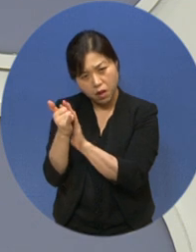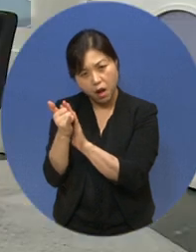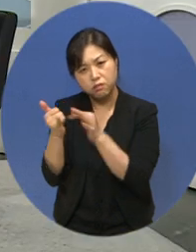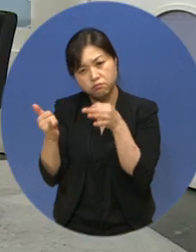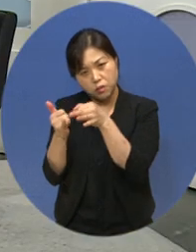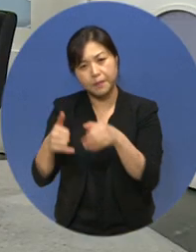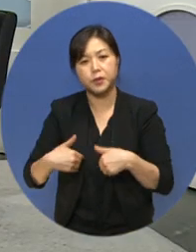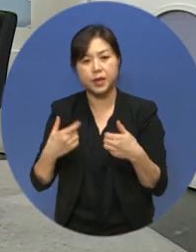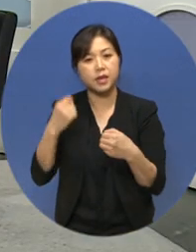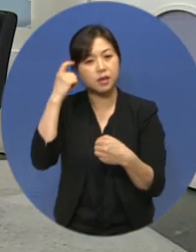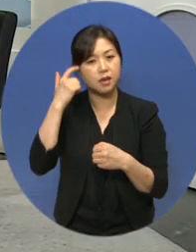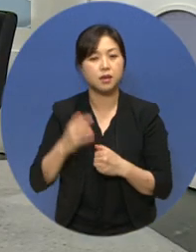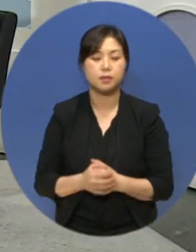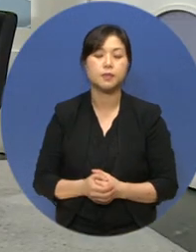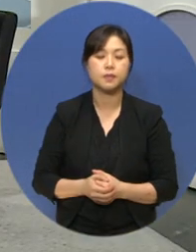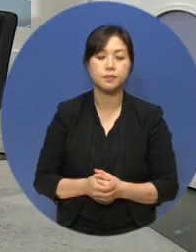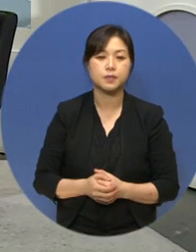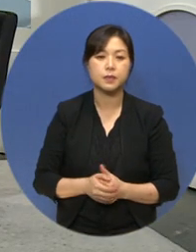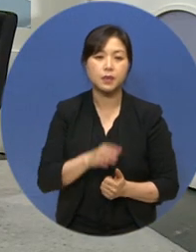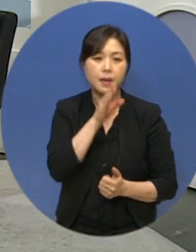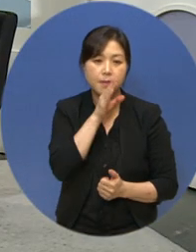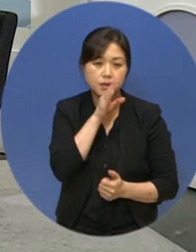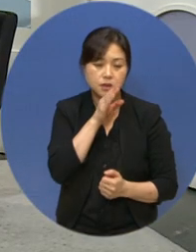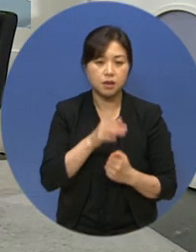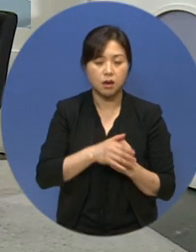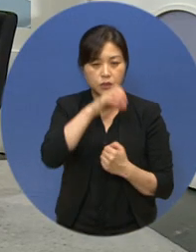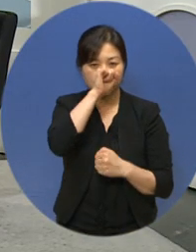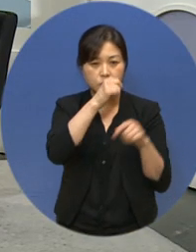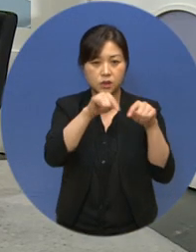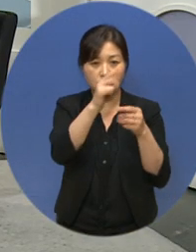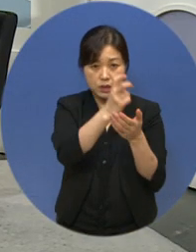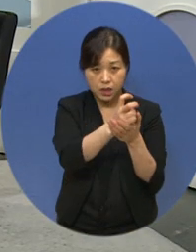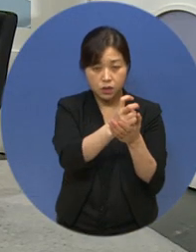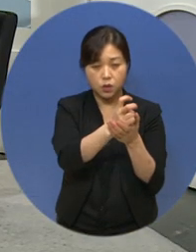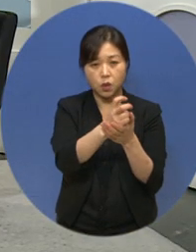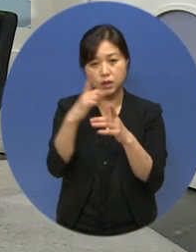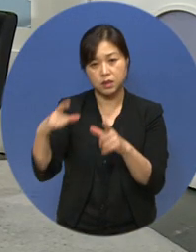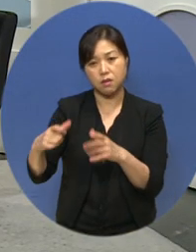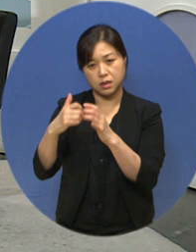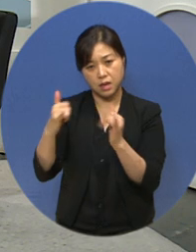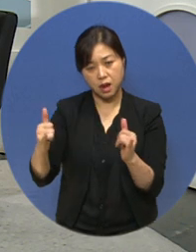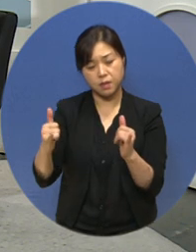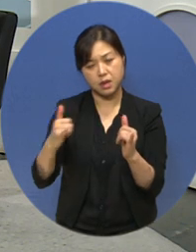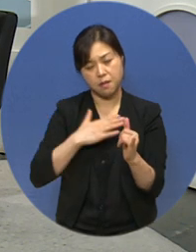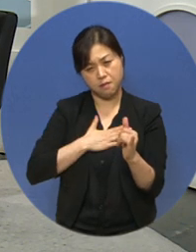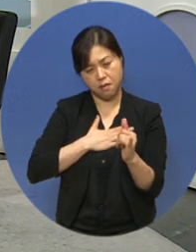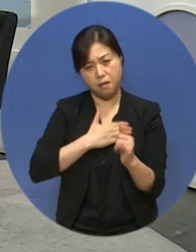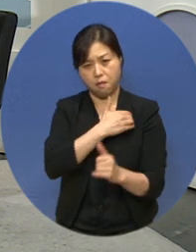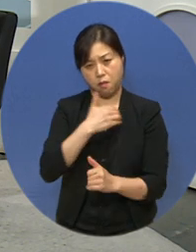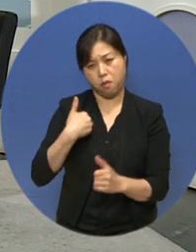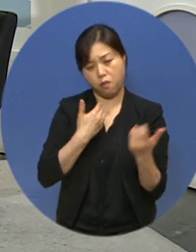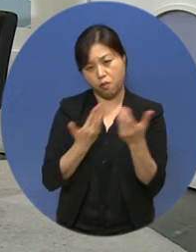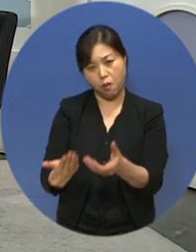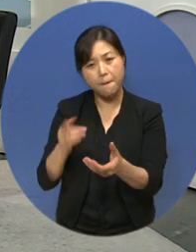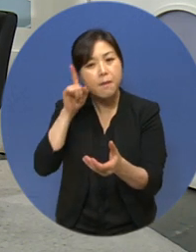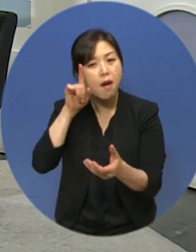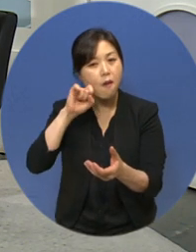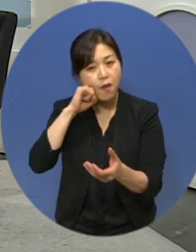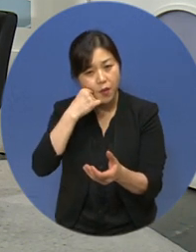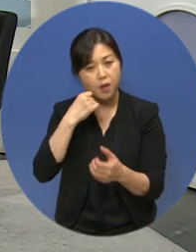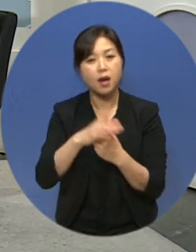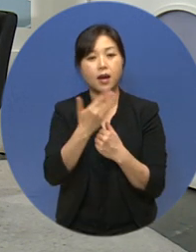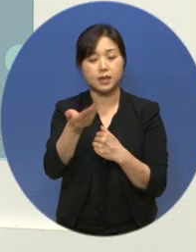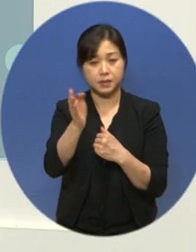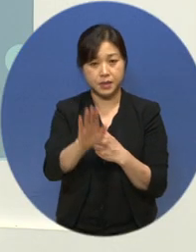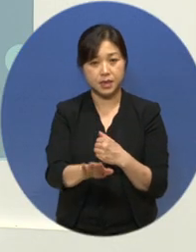예 그랬습니까 아무리 좋은 정책도 도민들에게 예 만족을 줄 수는 없어요 예 그러나